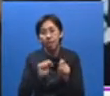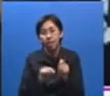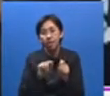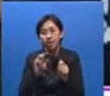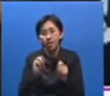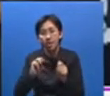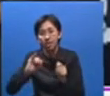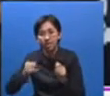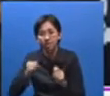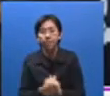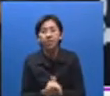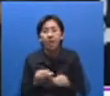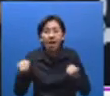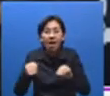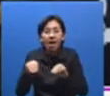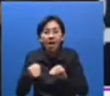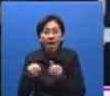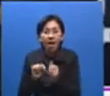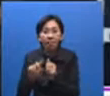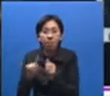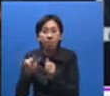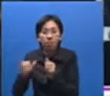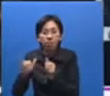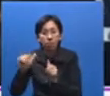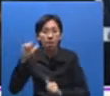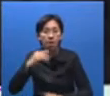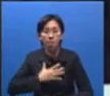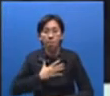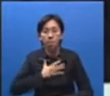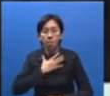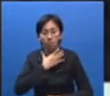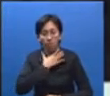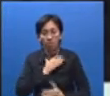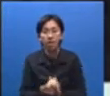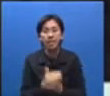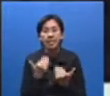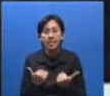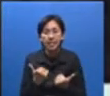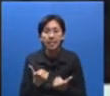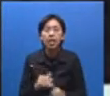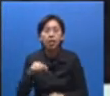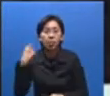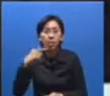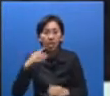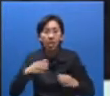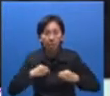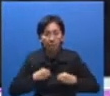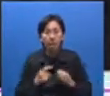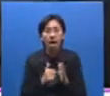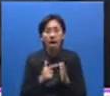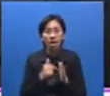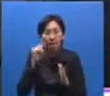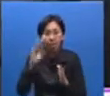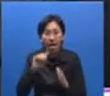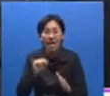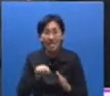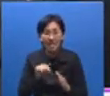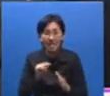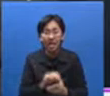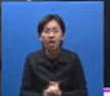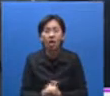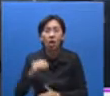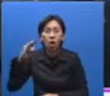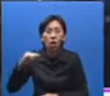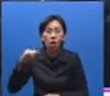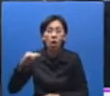ซึ่งเป็นเขตติดต่อกับอำเภอขุนยวมจังหวัดแม่ฮ่องสอนโดยนางลัดยอมรับว่ายาบ้าทั้งหมดเป็นของนายใหม่แซ่โซง